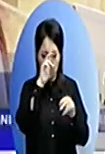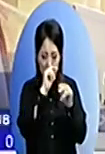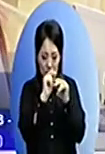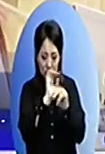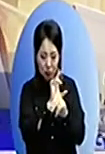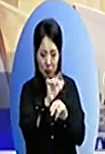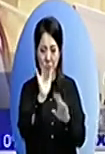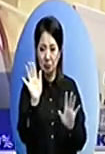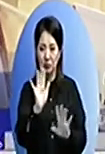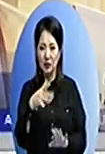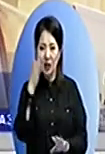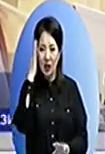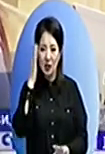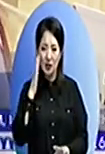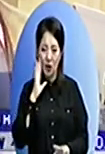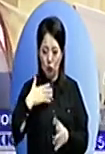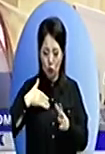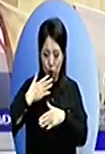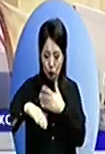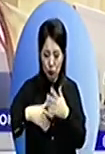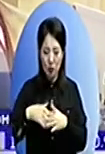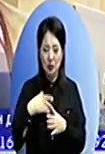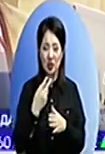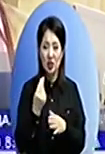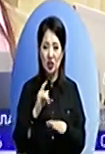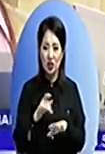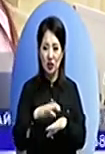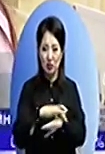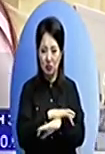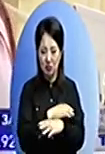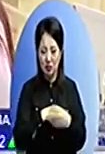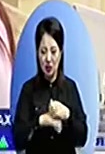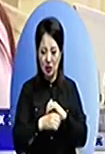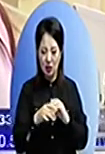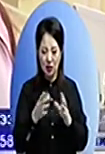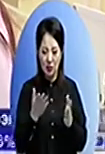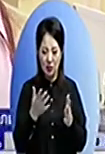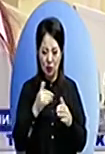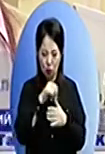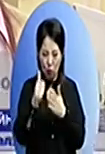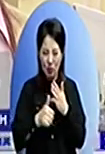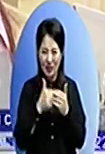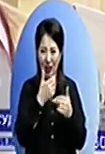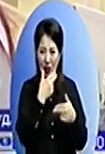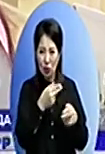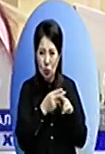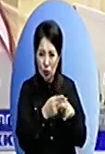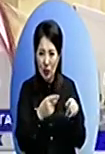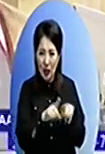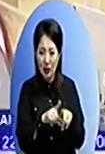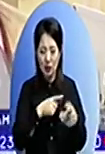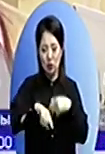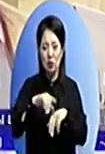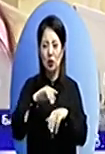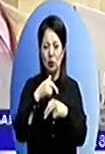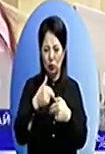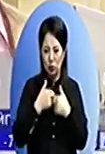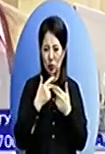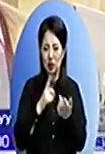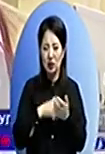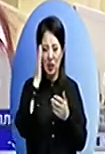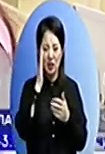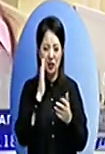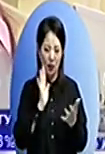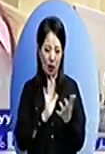ш. Эцэг эх маань өргөлжлүүлж миний чинчлээд эмчлээд гүц сайхан болгоцсон шүдэг маань эрүүл авч явахаар эцэг эхтэй хийсэн гэрээ